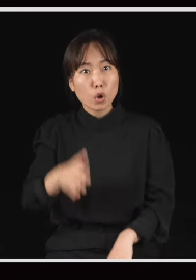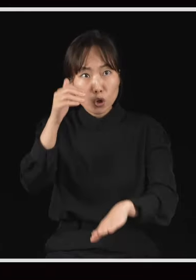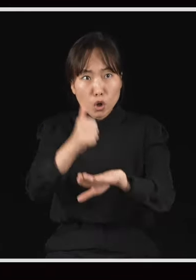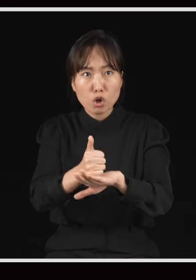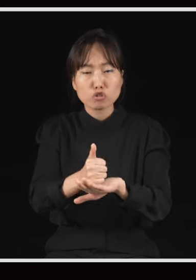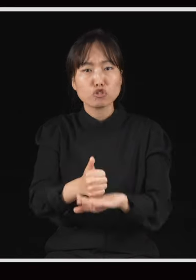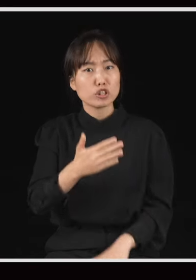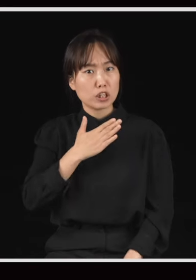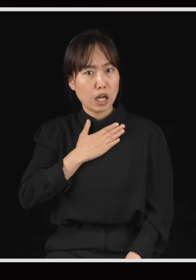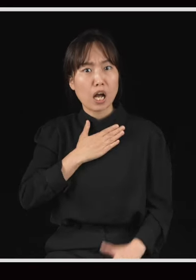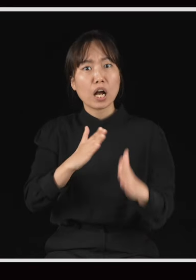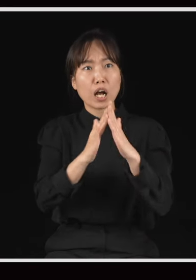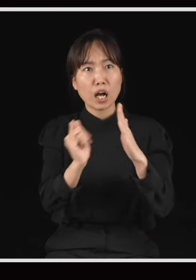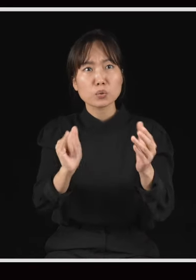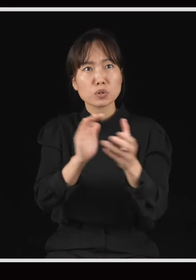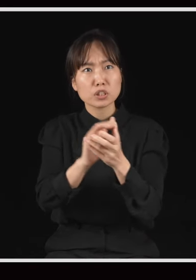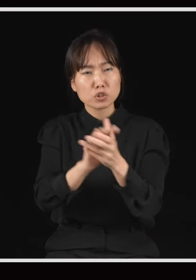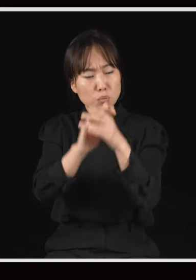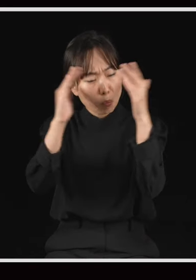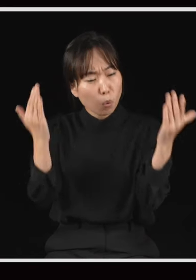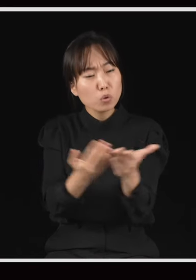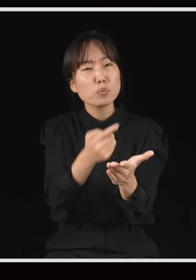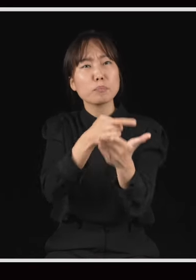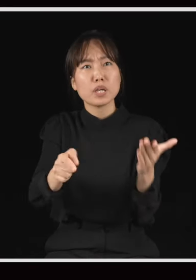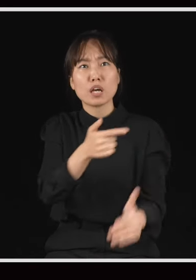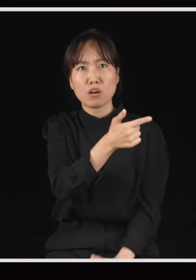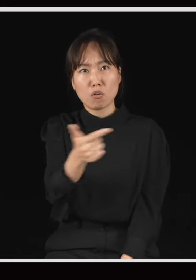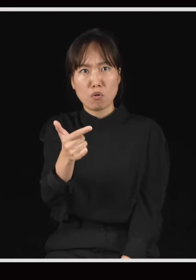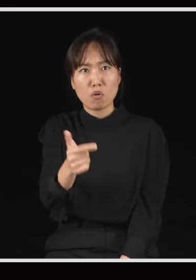결국에 그 인과응보를 본인과 주변인이 받게 됩니다. 그래서